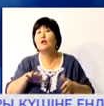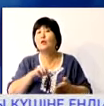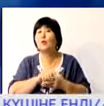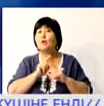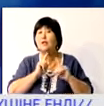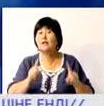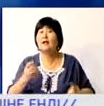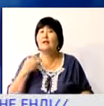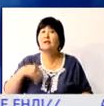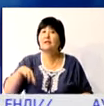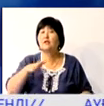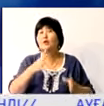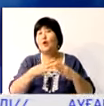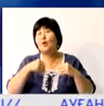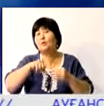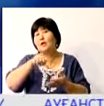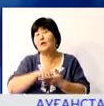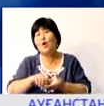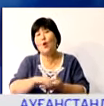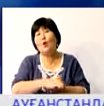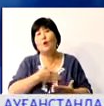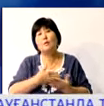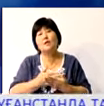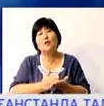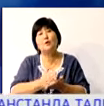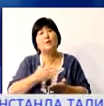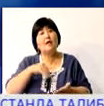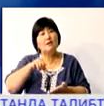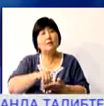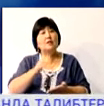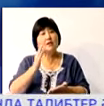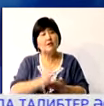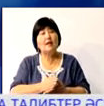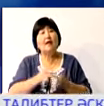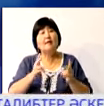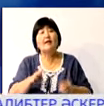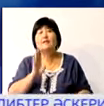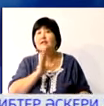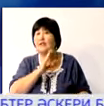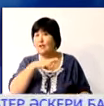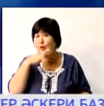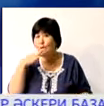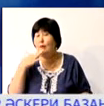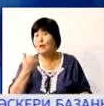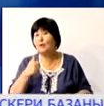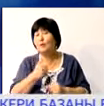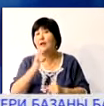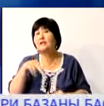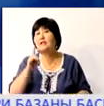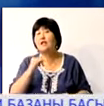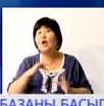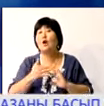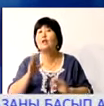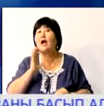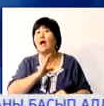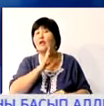ерекше. Сыр елінде де отбасының ұйытқысы қоғамдық саяси өмірдің белсендісі болып жүрген нәзік жандарда аз емес. Солардың бірі Сырдария ауданының